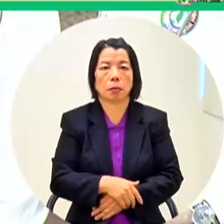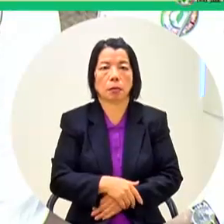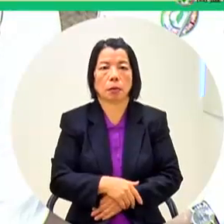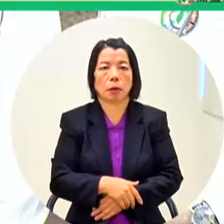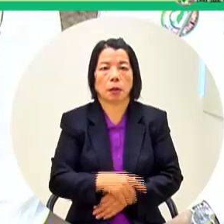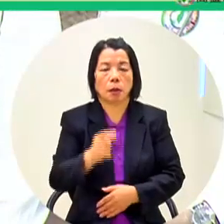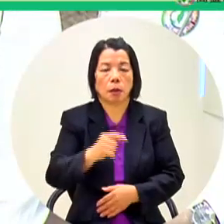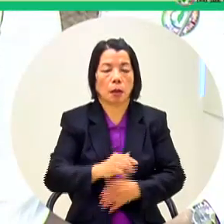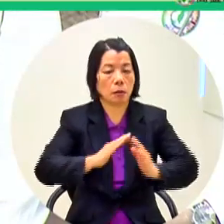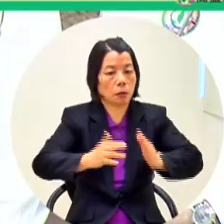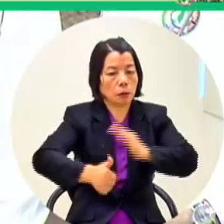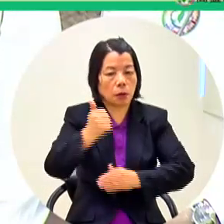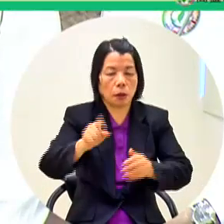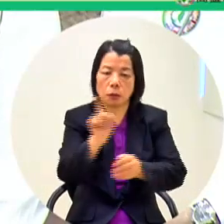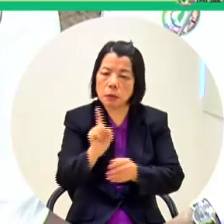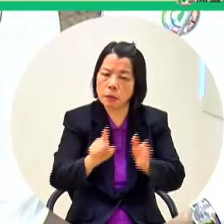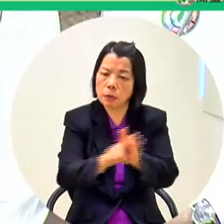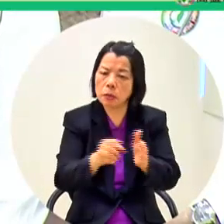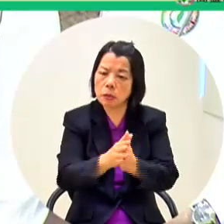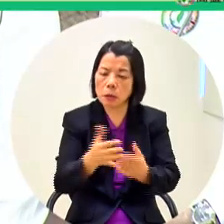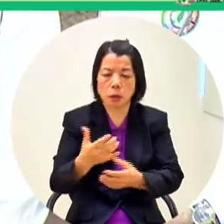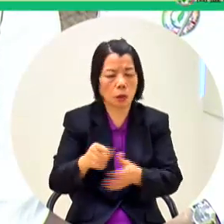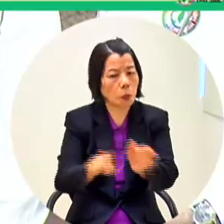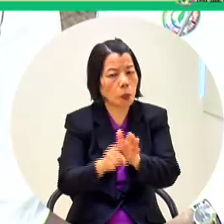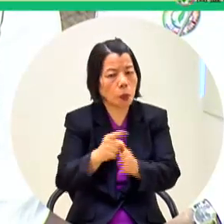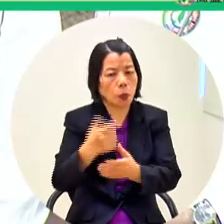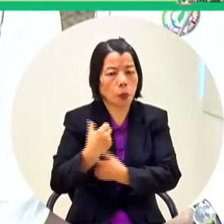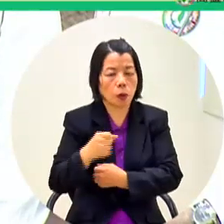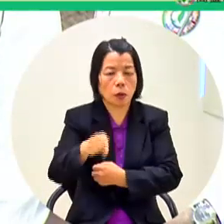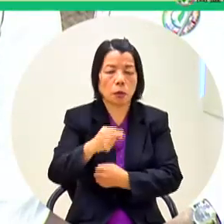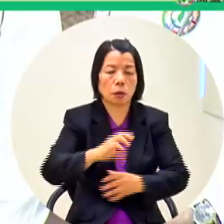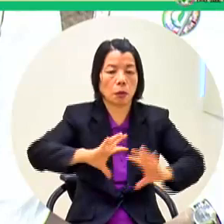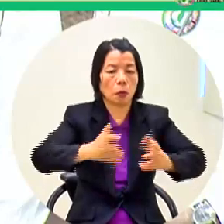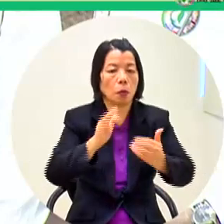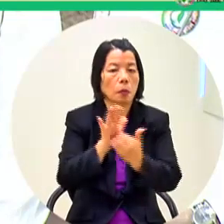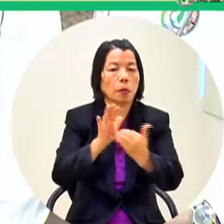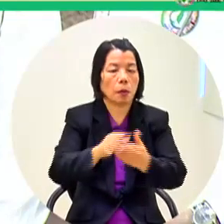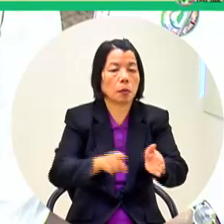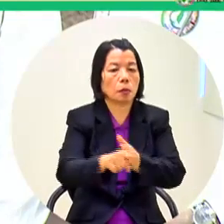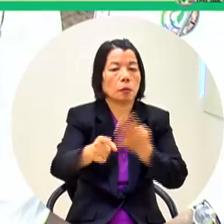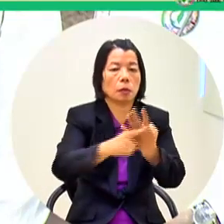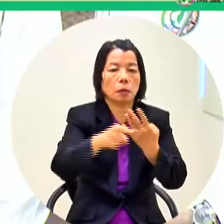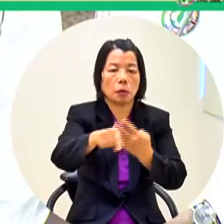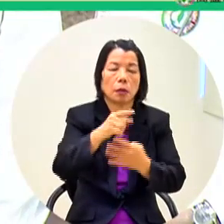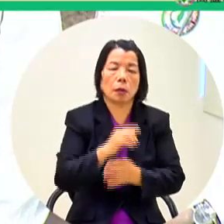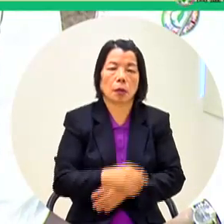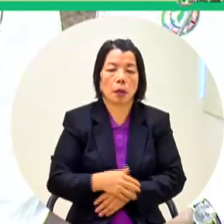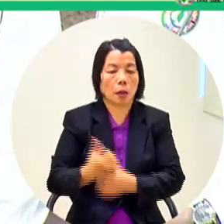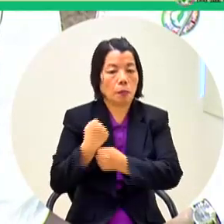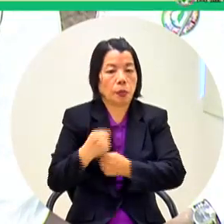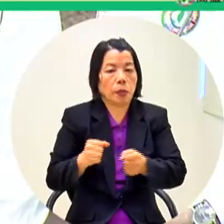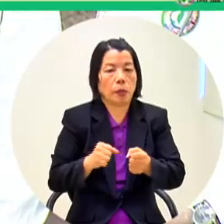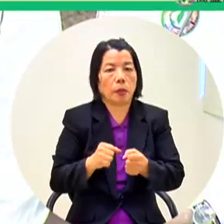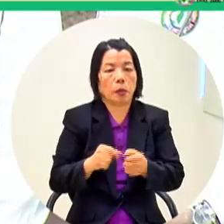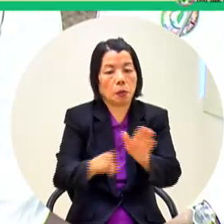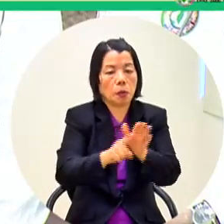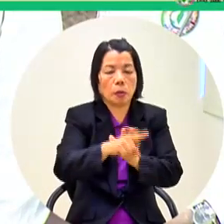谓兵推？你知不知道？你是国防专家嘞，兵推你知道什么叫兵推？请市长回